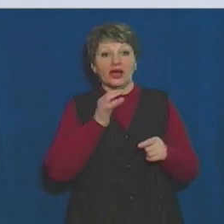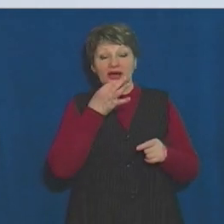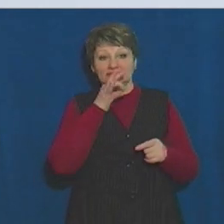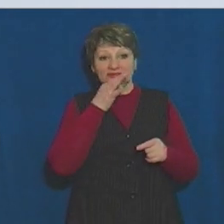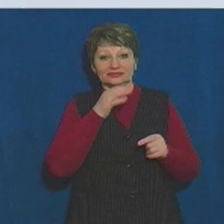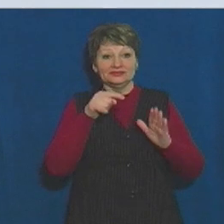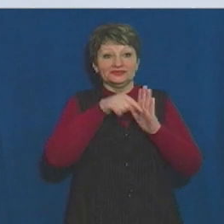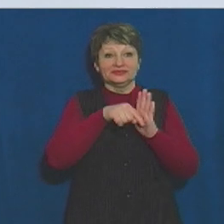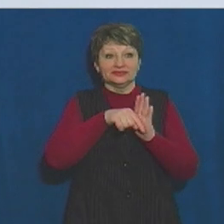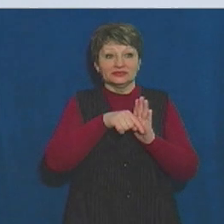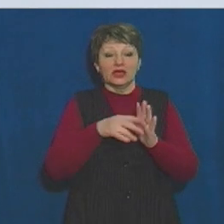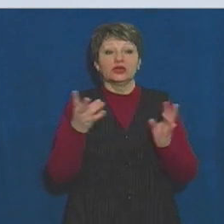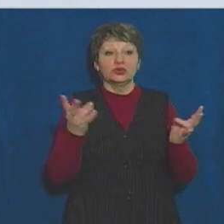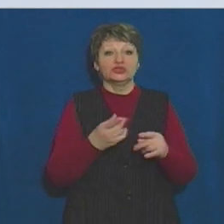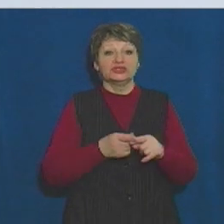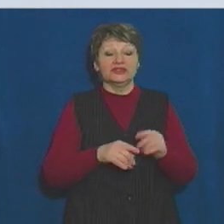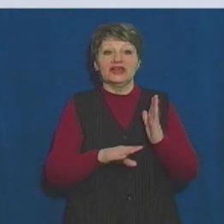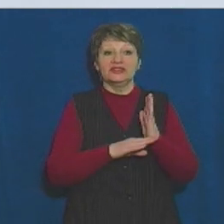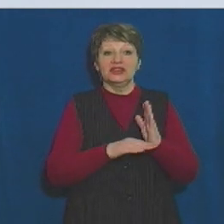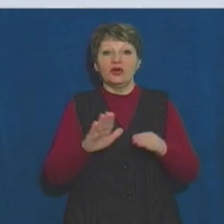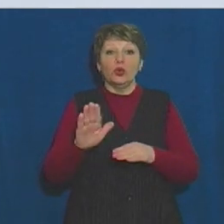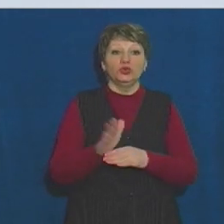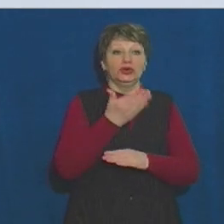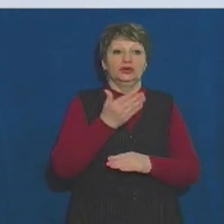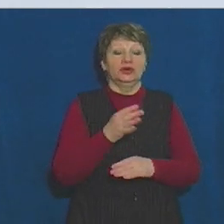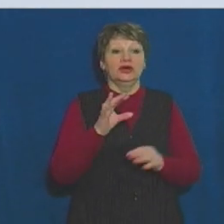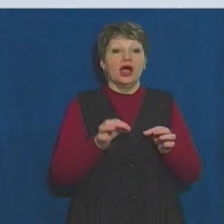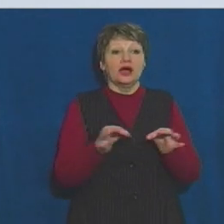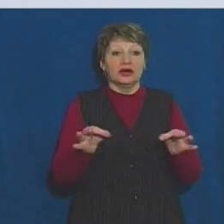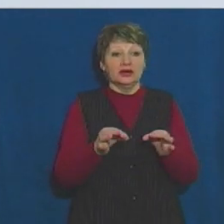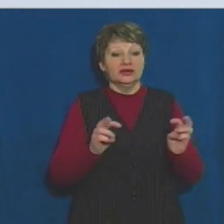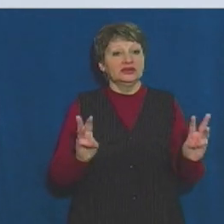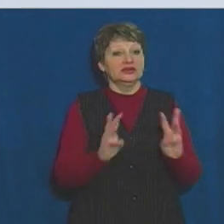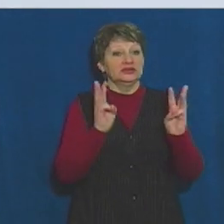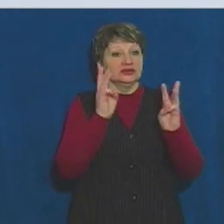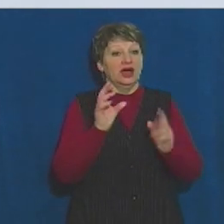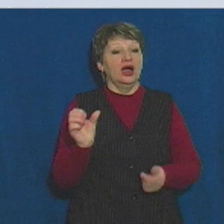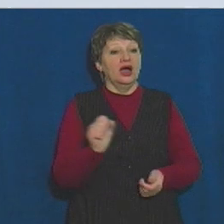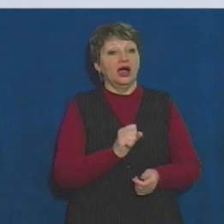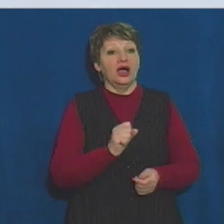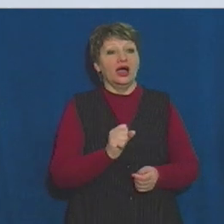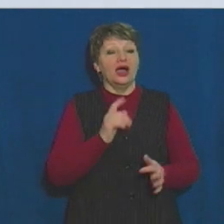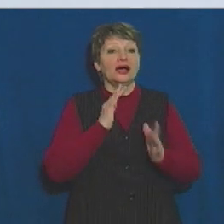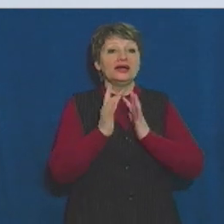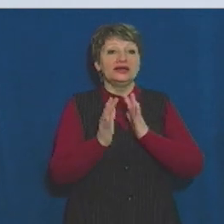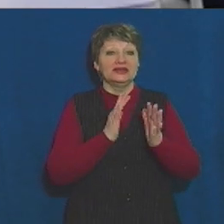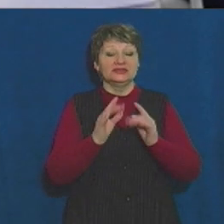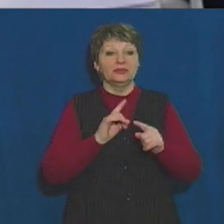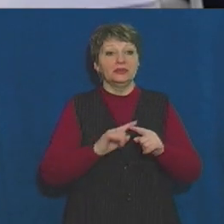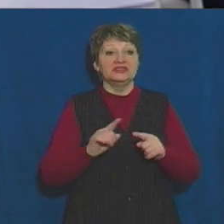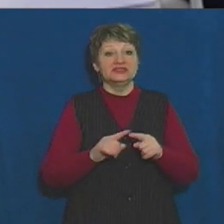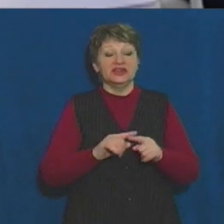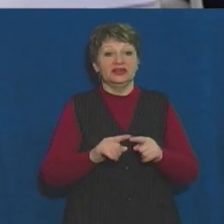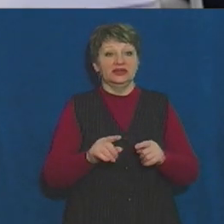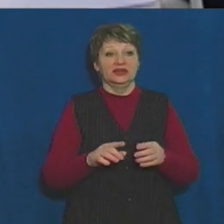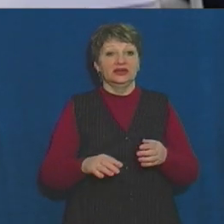розвивається в корі, треба це дерево видалити, насадження, гілки спалити, а лісопродукцію якомога швидше переробити, щоб